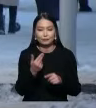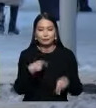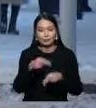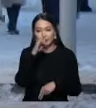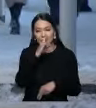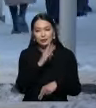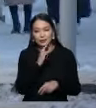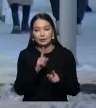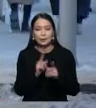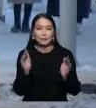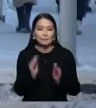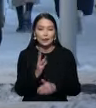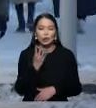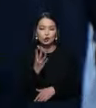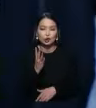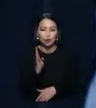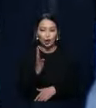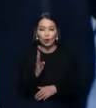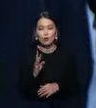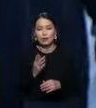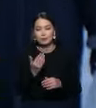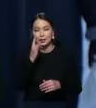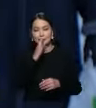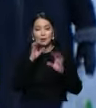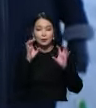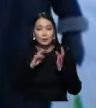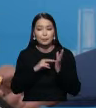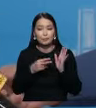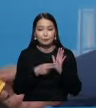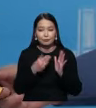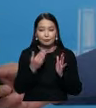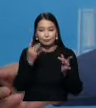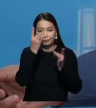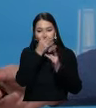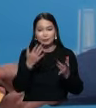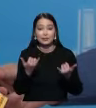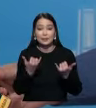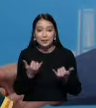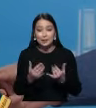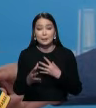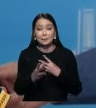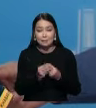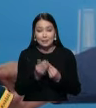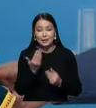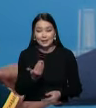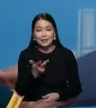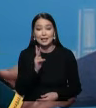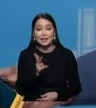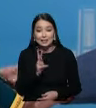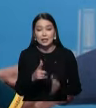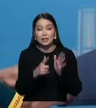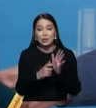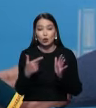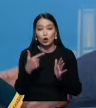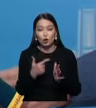казахстанцы меньше 4. Данные привели на обсуждение законопроекта об аквакультуре. Мы сегодня с вами едим 3 килограмма 700 граммов